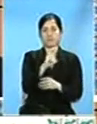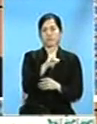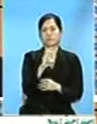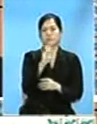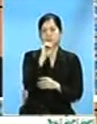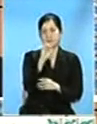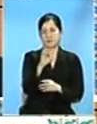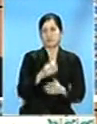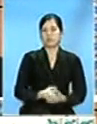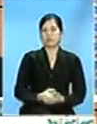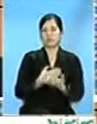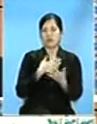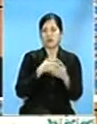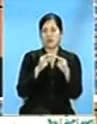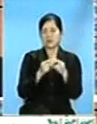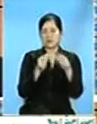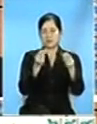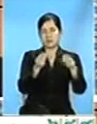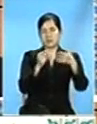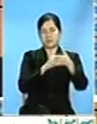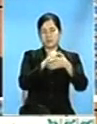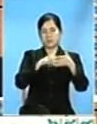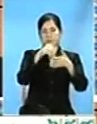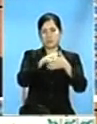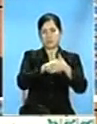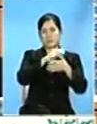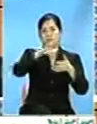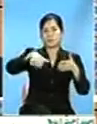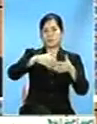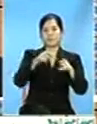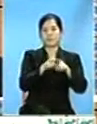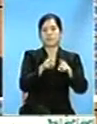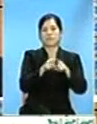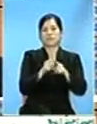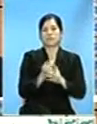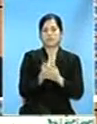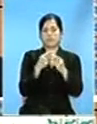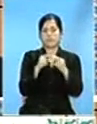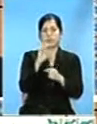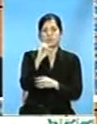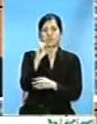าผมก็ให้มาจากการเลือกตั้งทั้งหมดครับเพียงแต่ครึ่งหนึ่งนะครับ